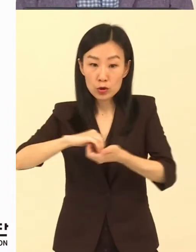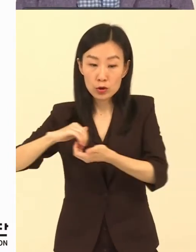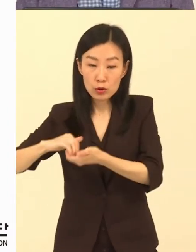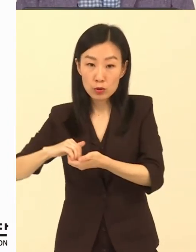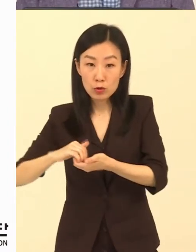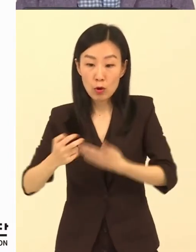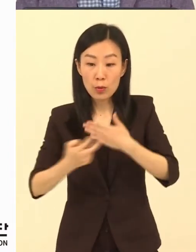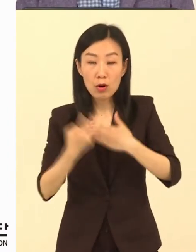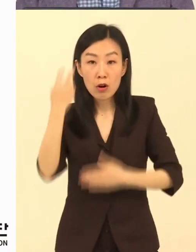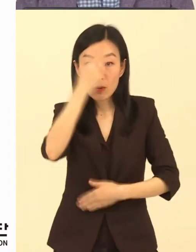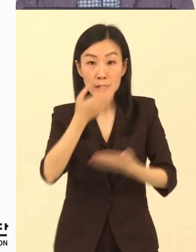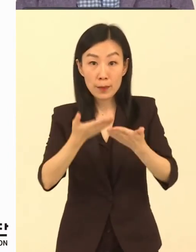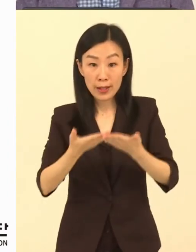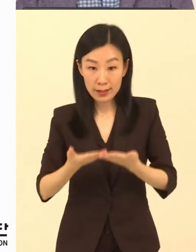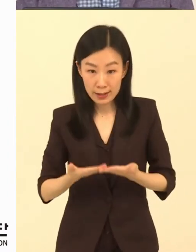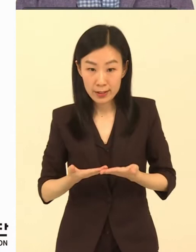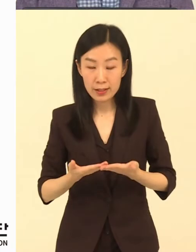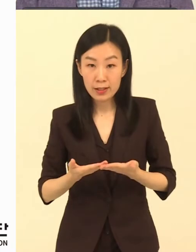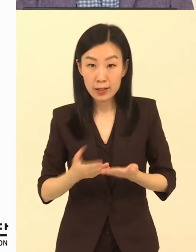바람직합니다.